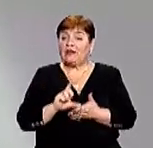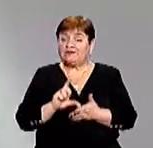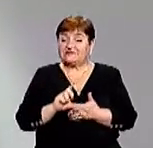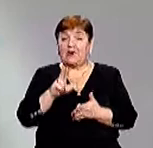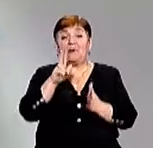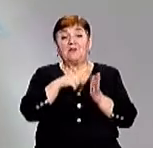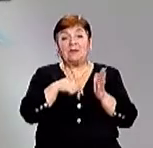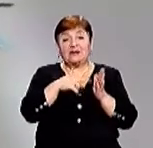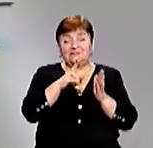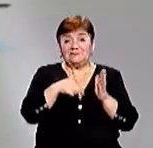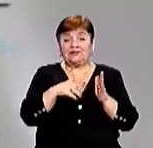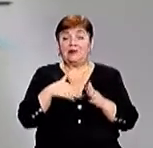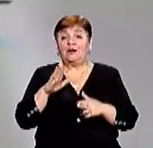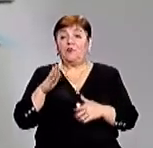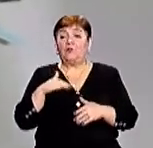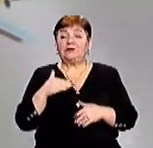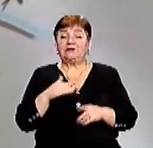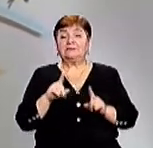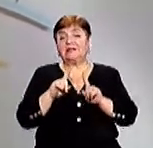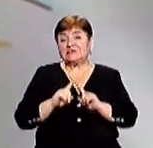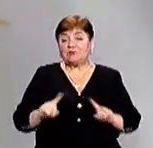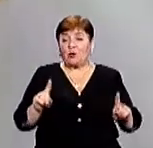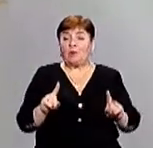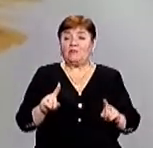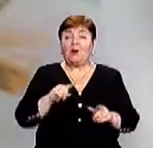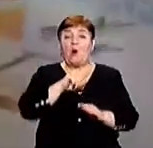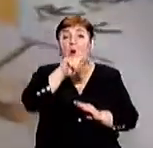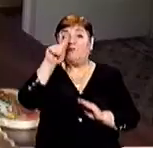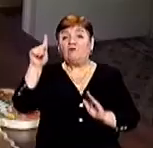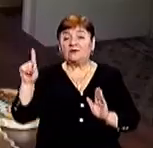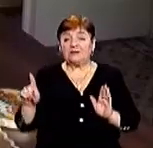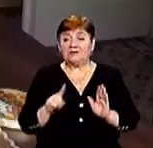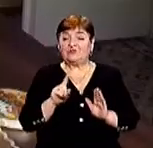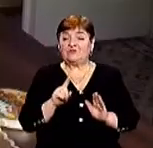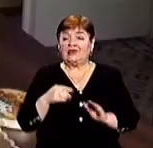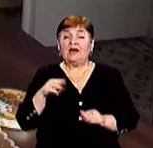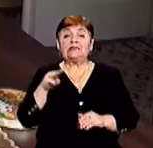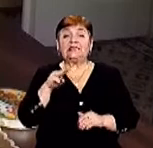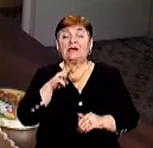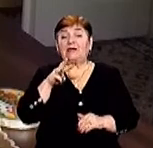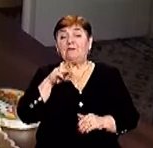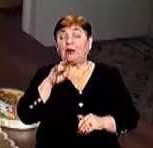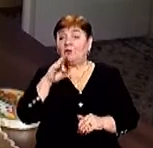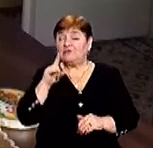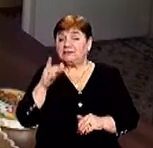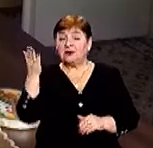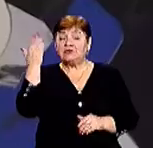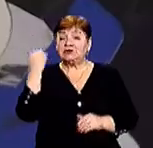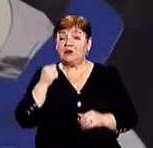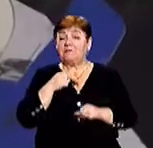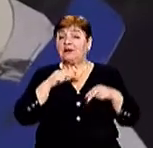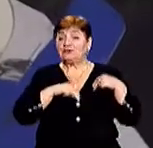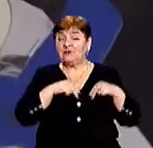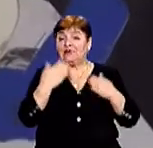гуаш я малювала, потім із пером обводила, із тушю. Тетяна Маркович працювала на закарпатському